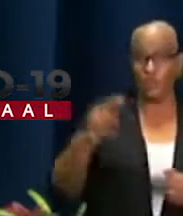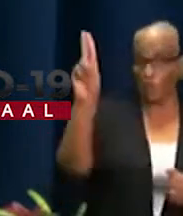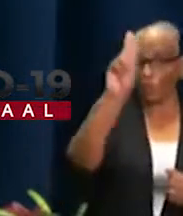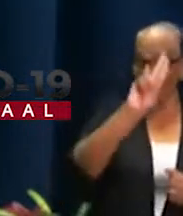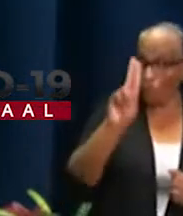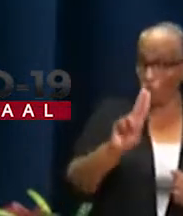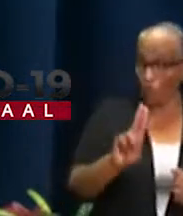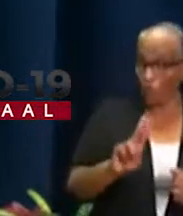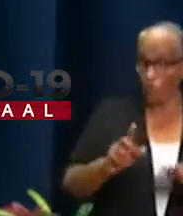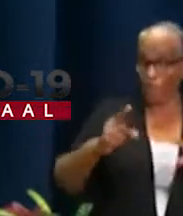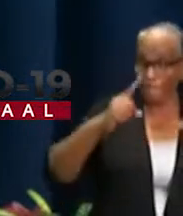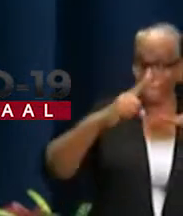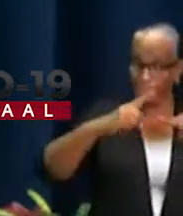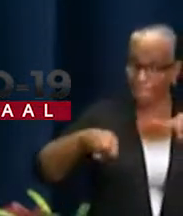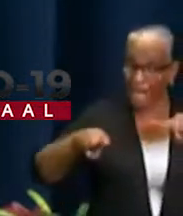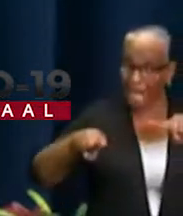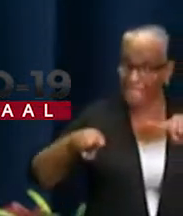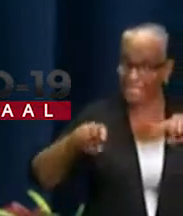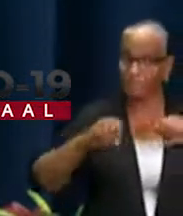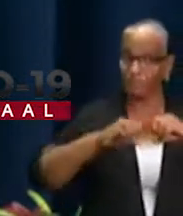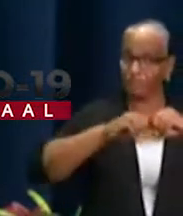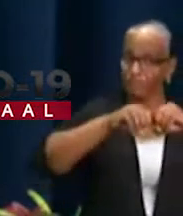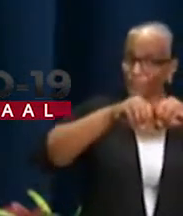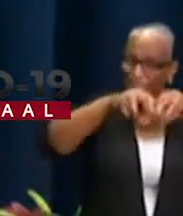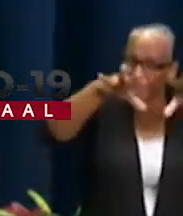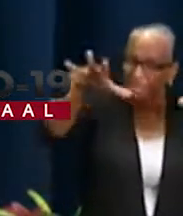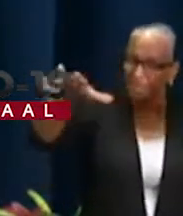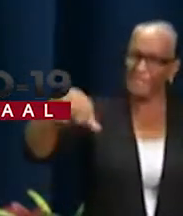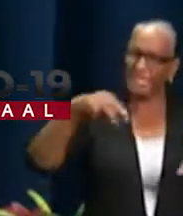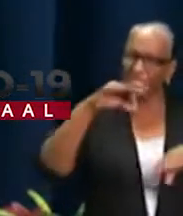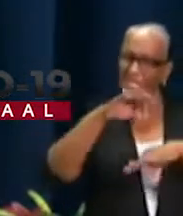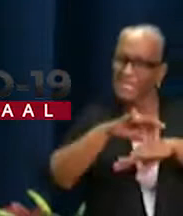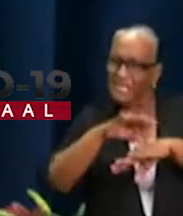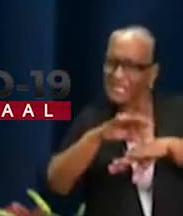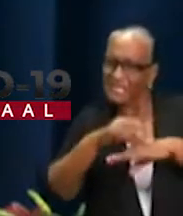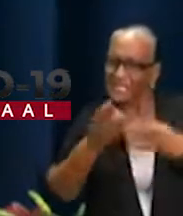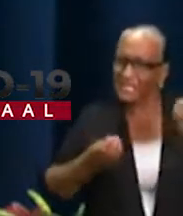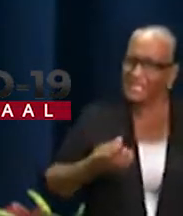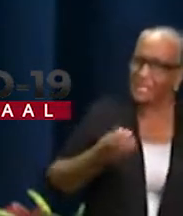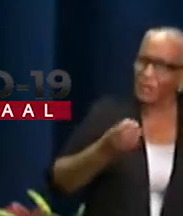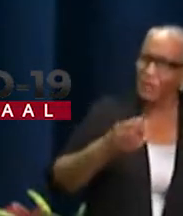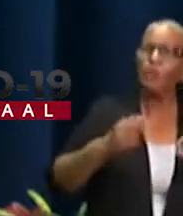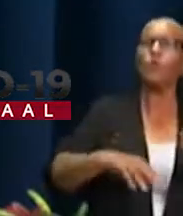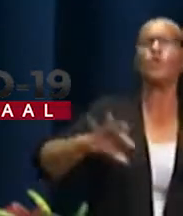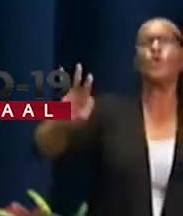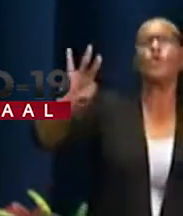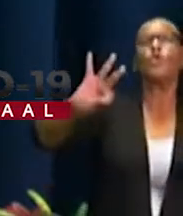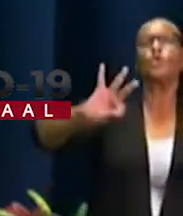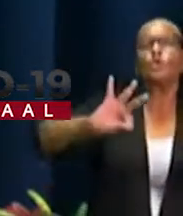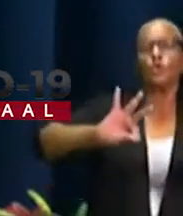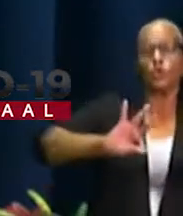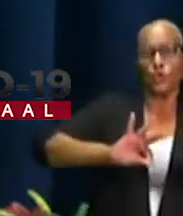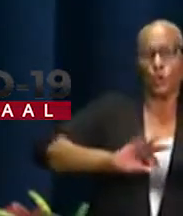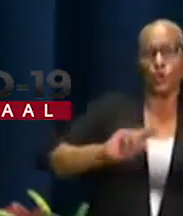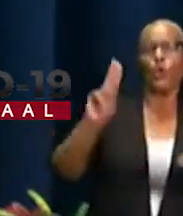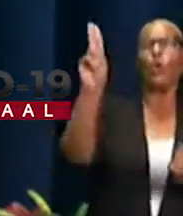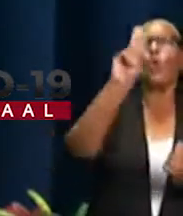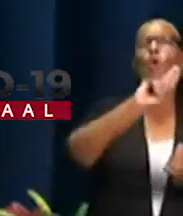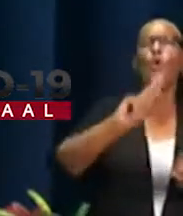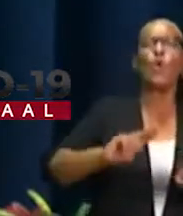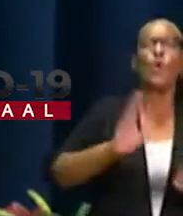kleurencode paars voor wat betreft de epidemiologische situatie teruggebracht wordt naar en bijgesteld wordt naar de kleurencode